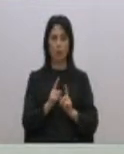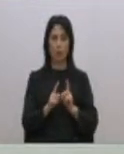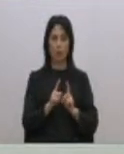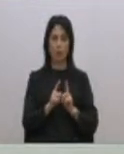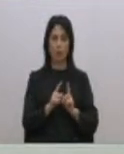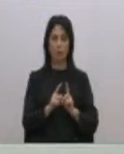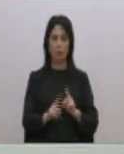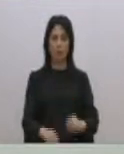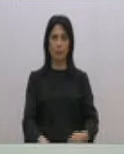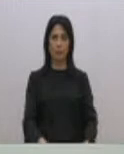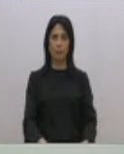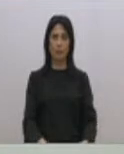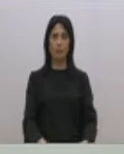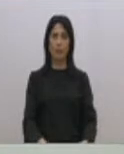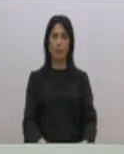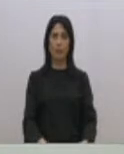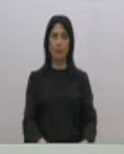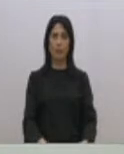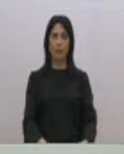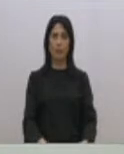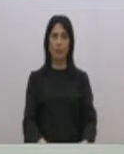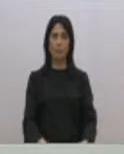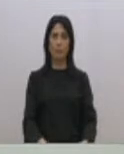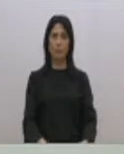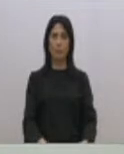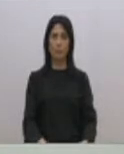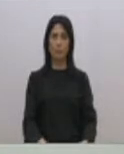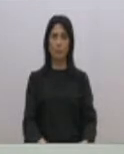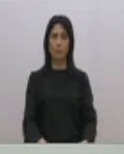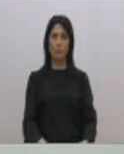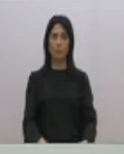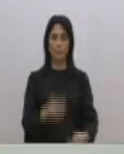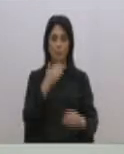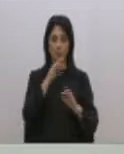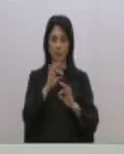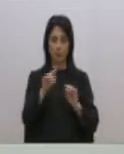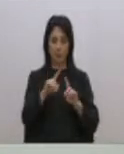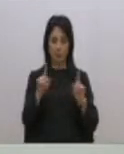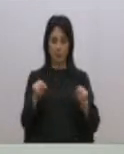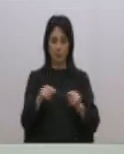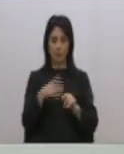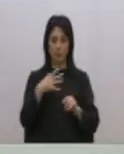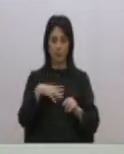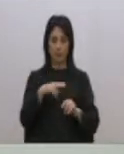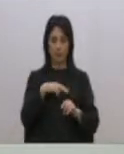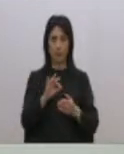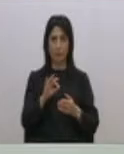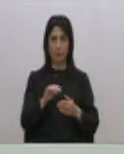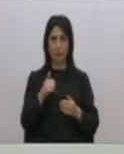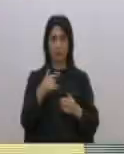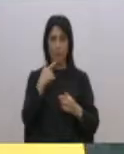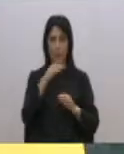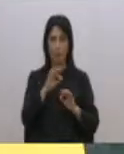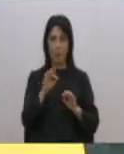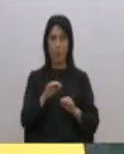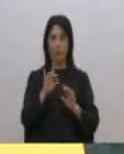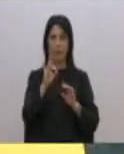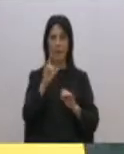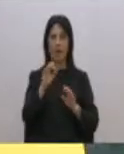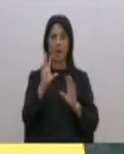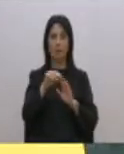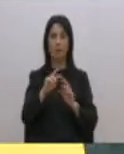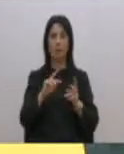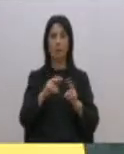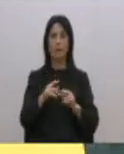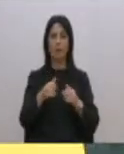șestorebaris, tu tehnicul hasiatis. Araris, da, bolo proiecte am pachet și s-a făcut spălamente de reglament. Am văzut niște reglamente și ședințe